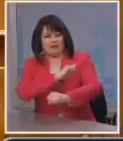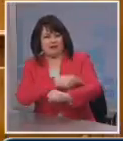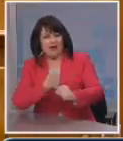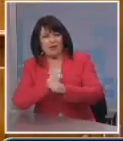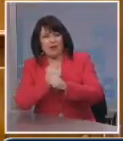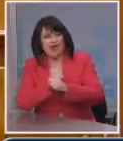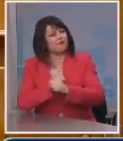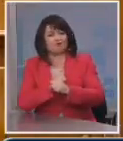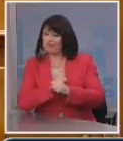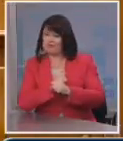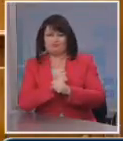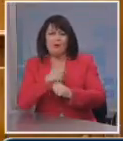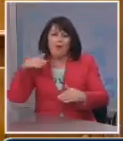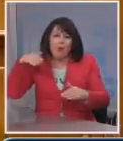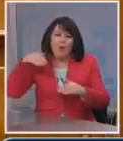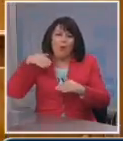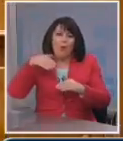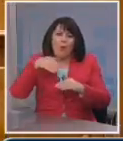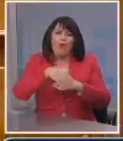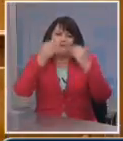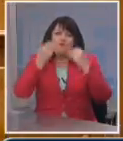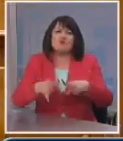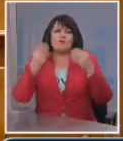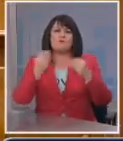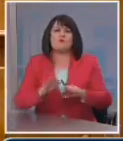Μας βουλιάζει απλά πιο βαθιά στο τέλμα.